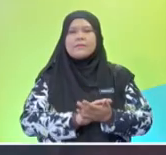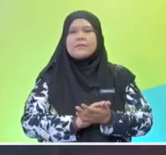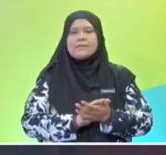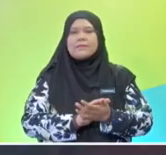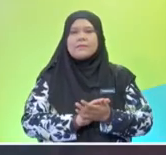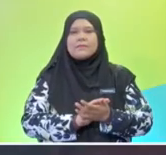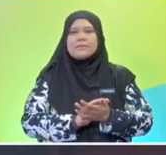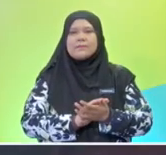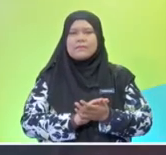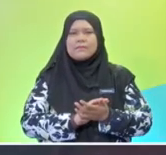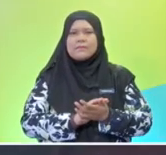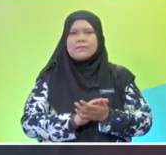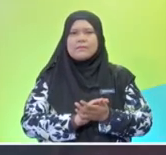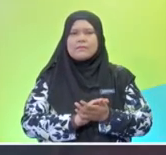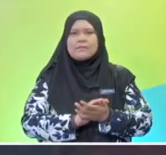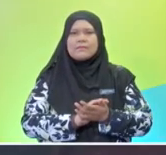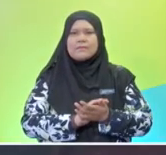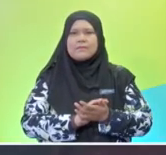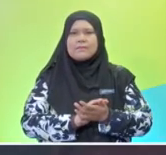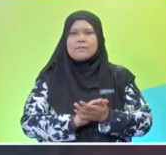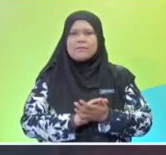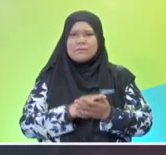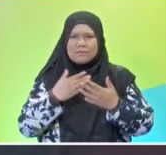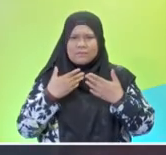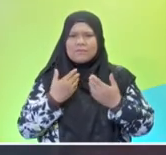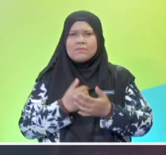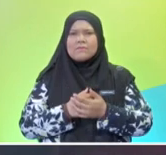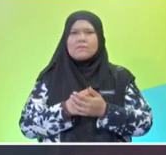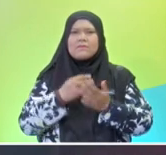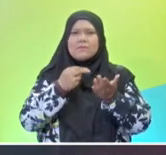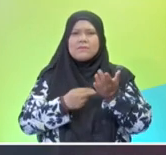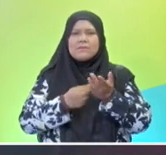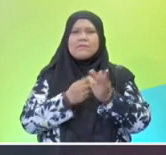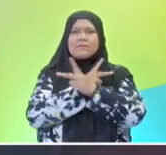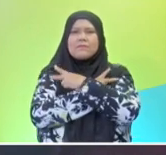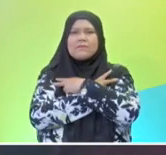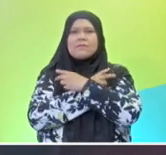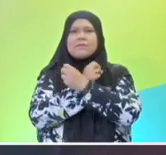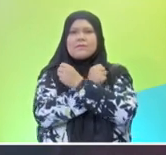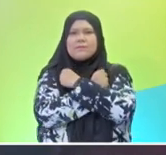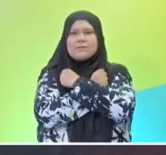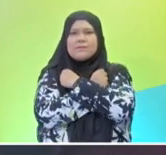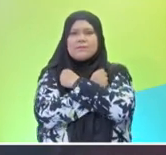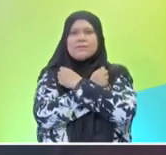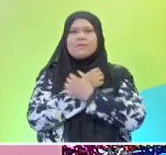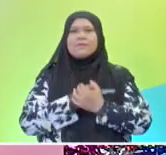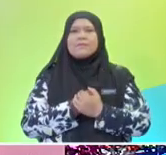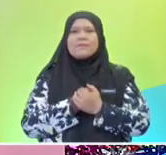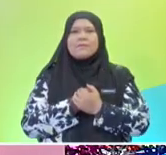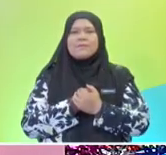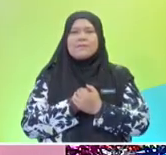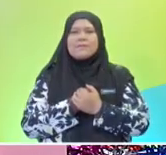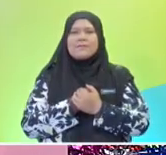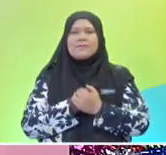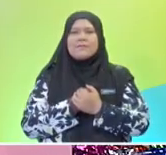sangat menarik. Kita nak belajar mengenai nilai kasih sayang ya cikgu. Ya, nilai kasih sayang. Baik, nilai kasih sayang walaupun saya sayang